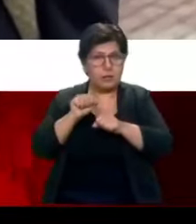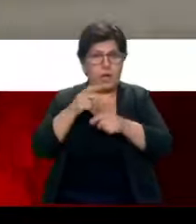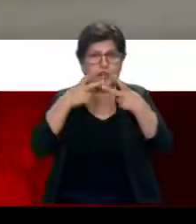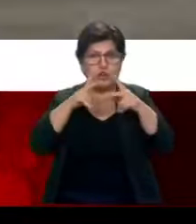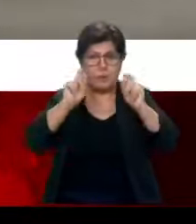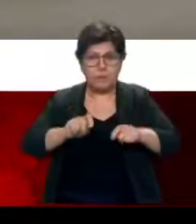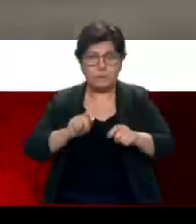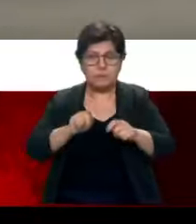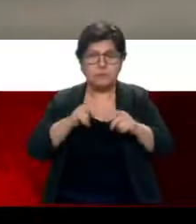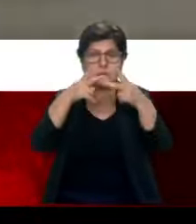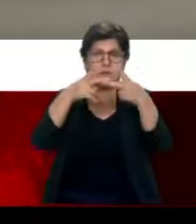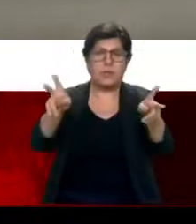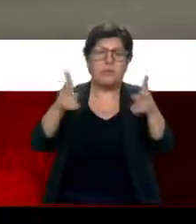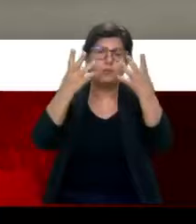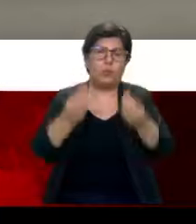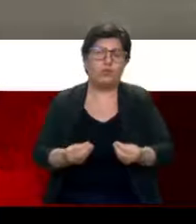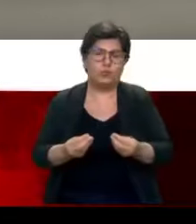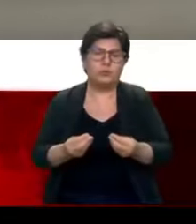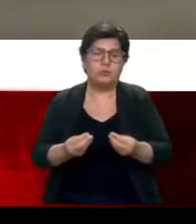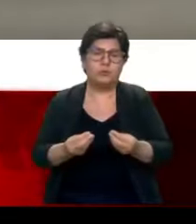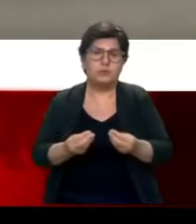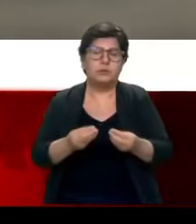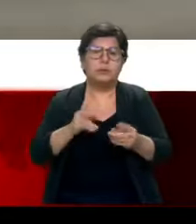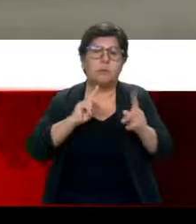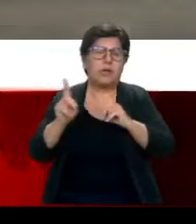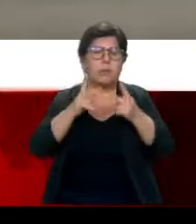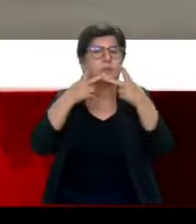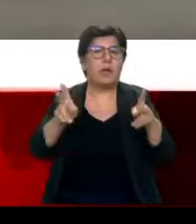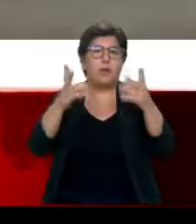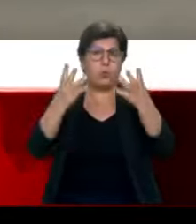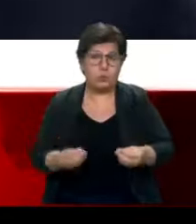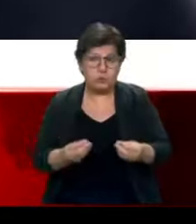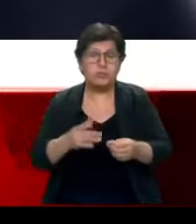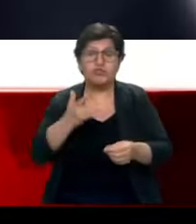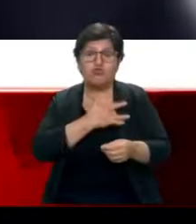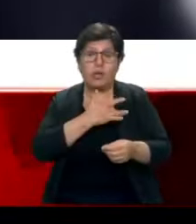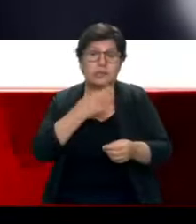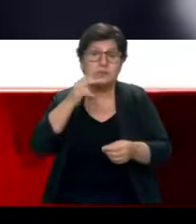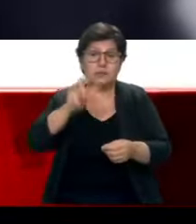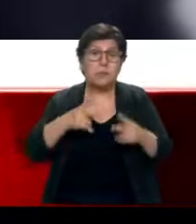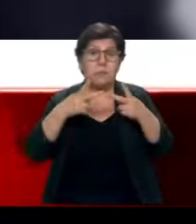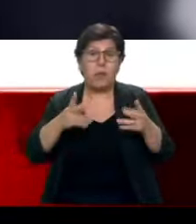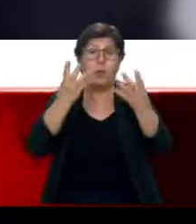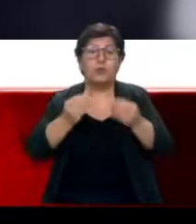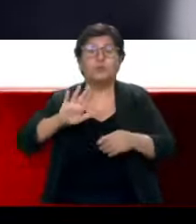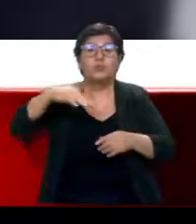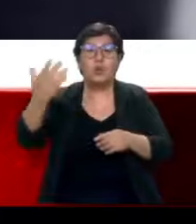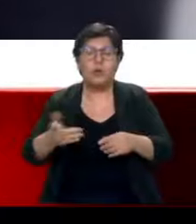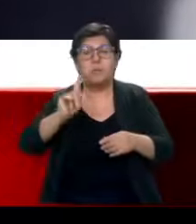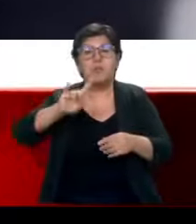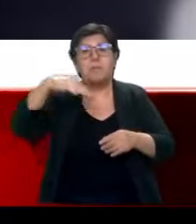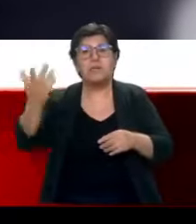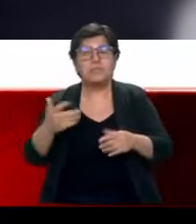belirtti ve tahliyesini talep etti. Mahkemede tahliye etti. Candan'ın tahliye edilmesiyle birlikte bir